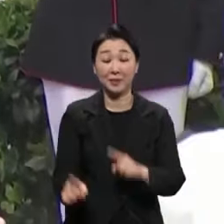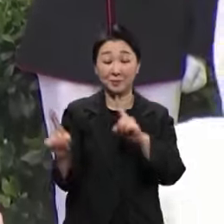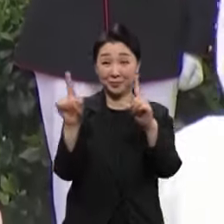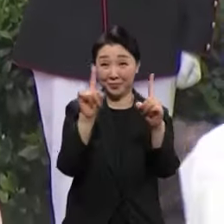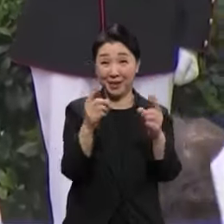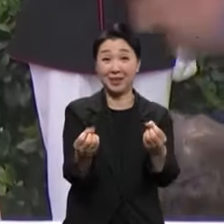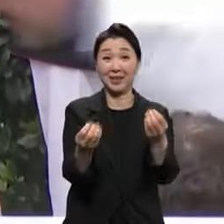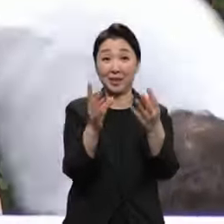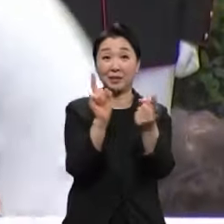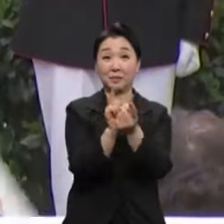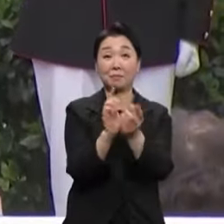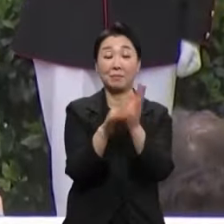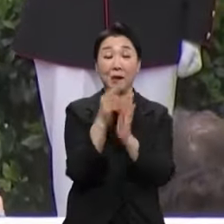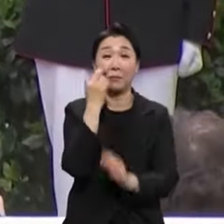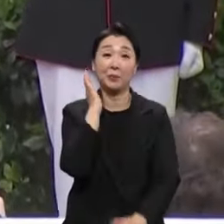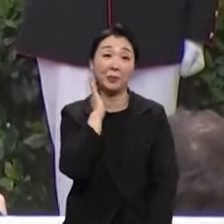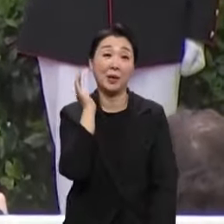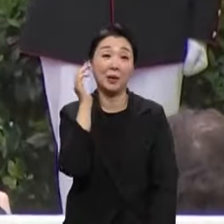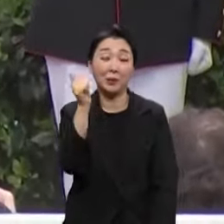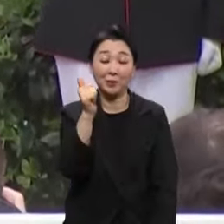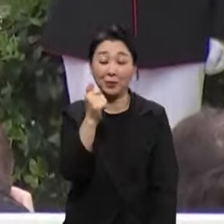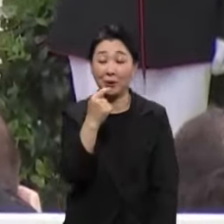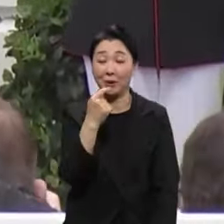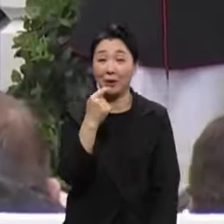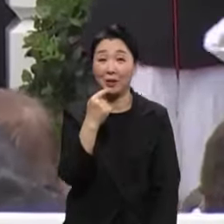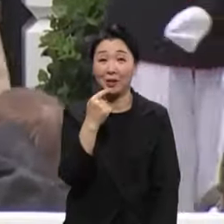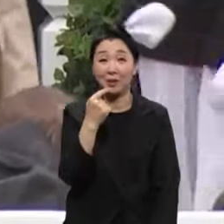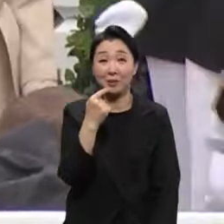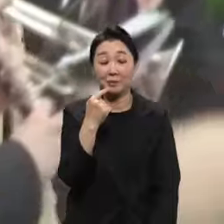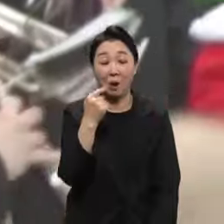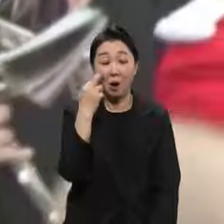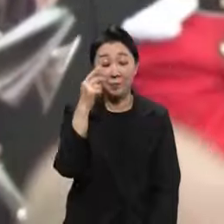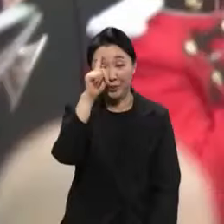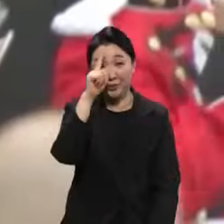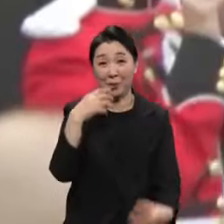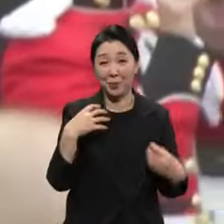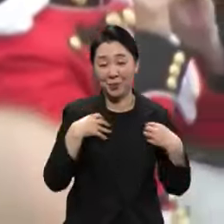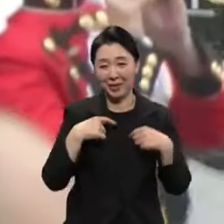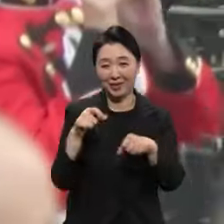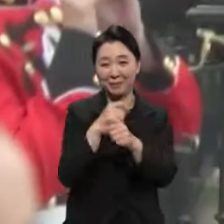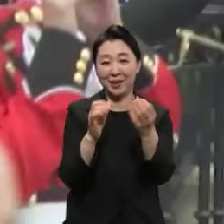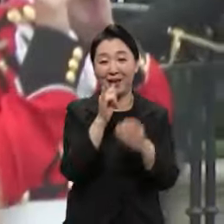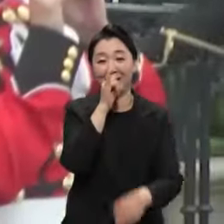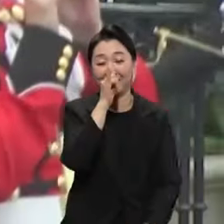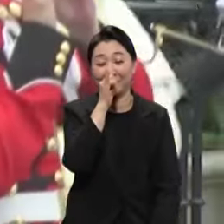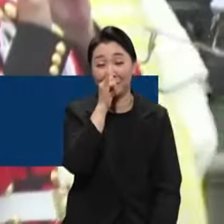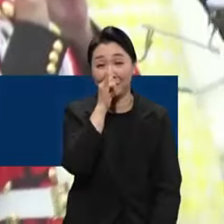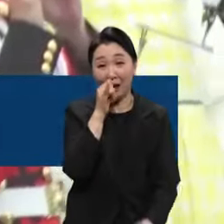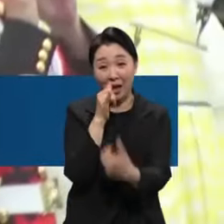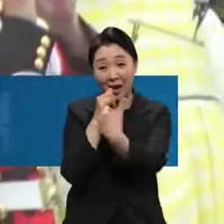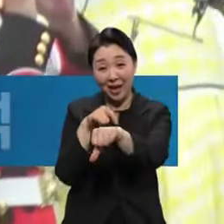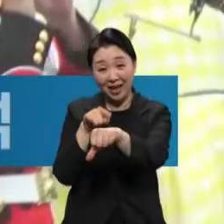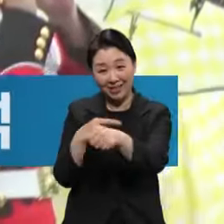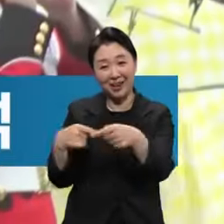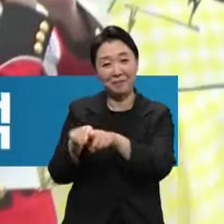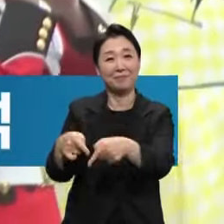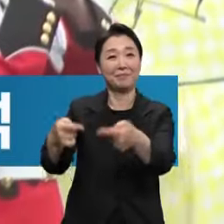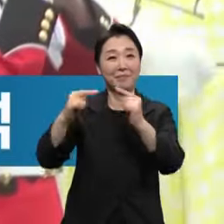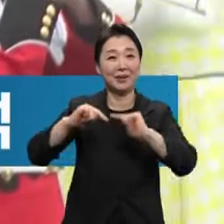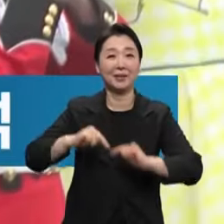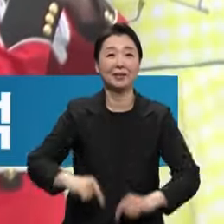부활절을 맞아 바이든 미국 대통령은 백악관에서 특별한 행사를 치렀는데요. 아들 헌터 바이든이 이 자리에